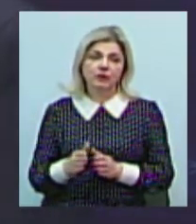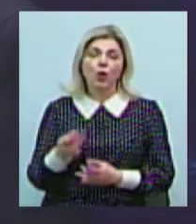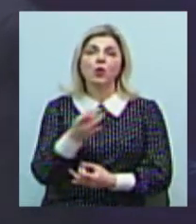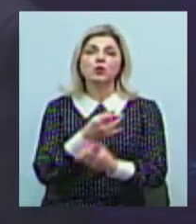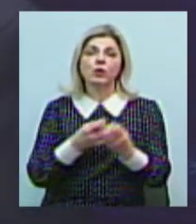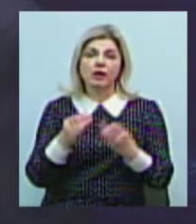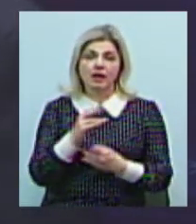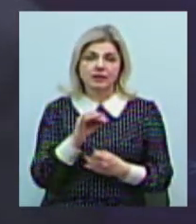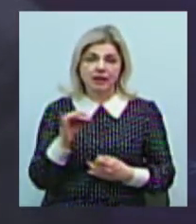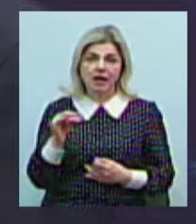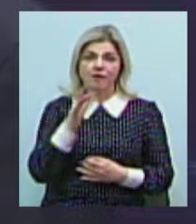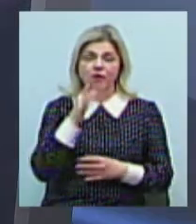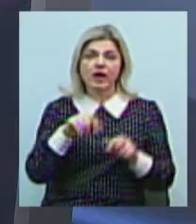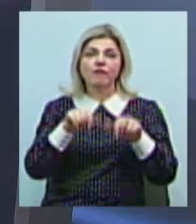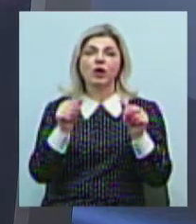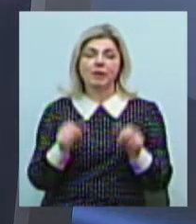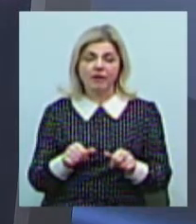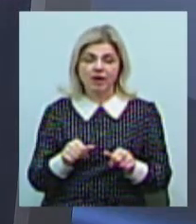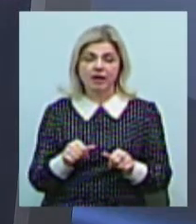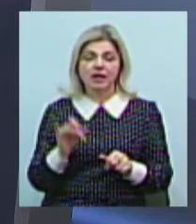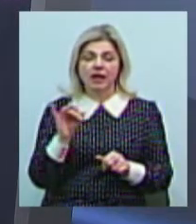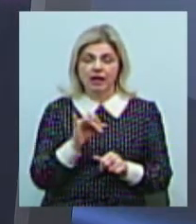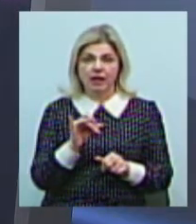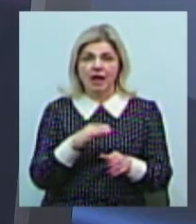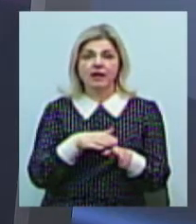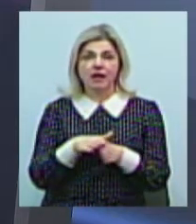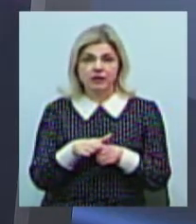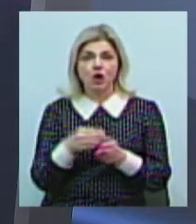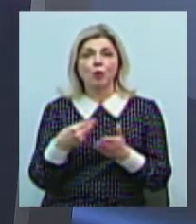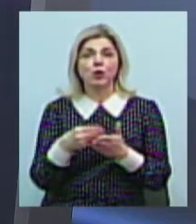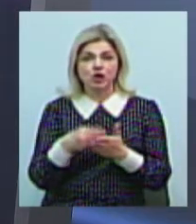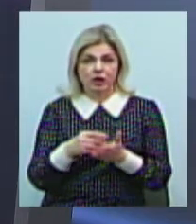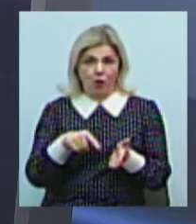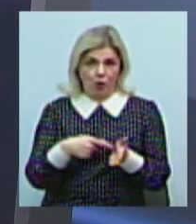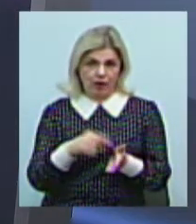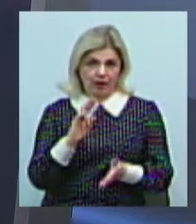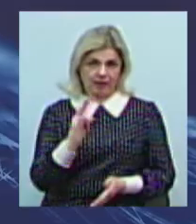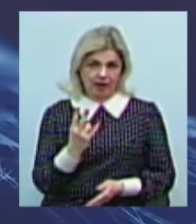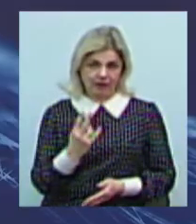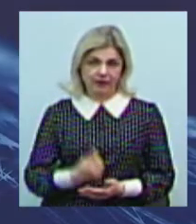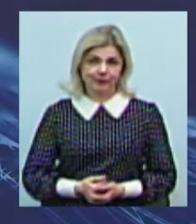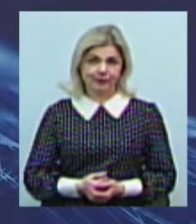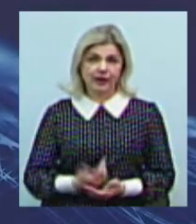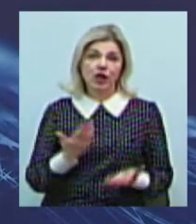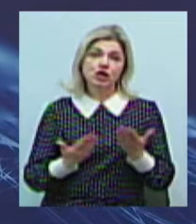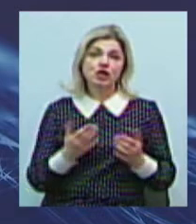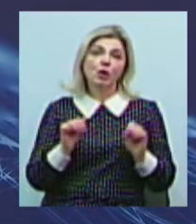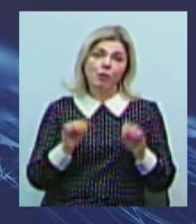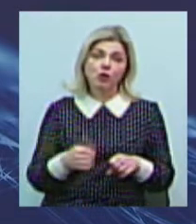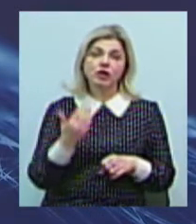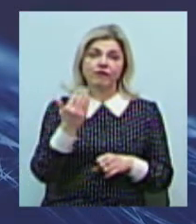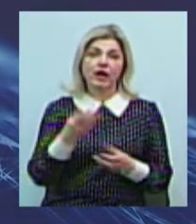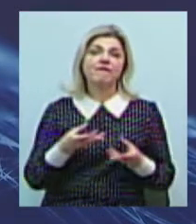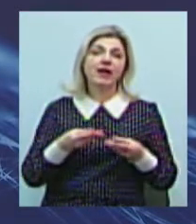консультации при формировании и реализации бюджета города Николаева. Чи можете вы вплинути на